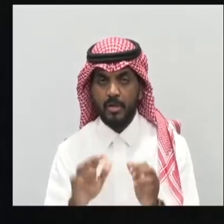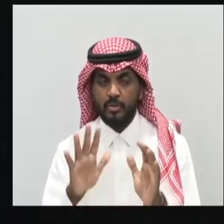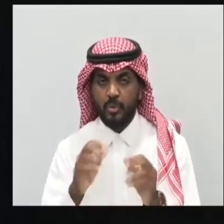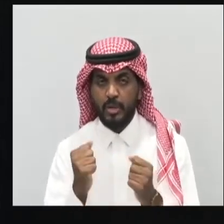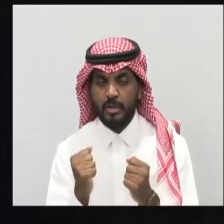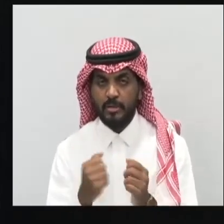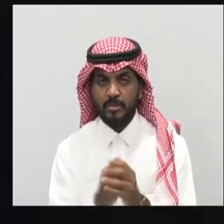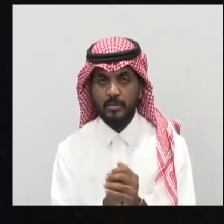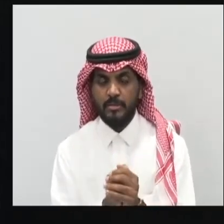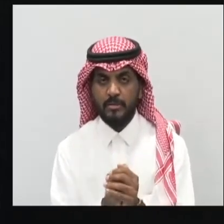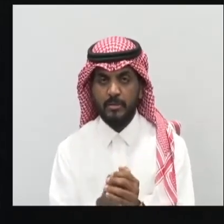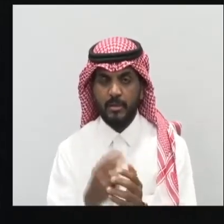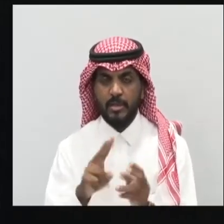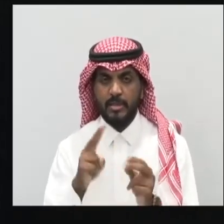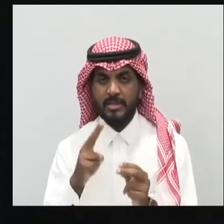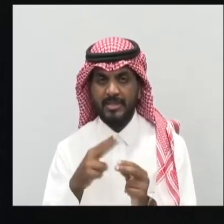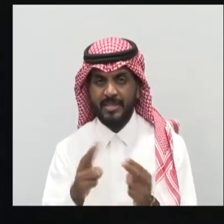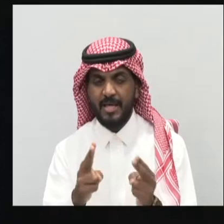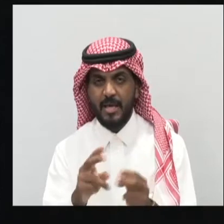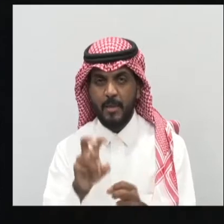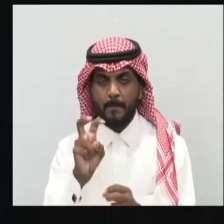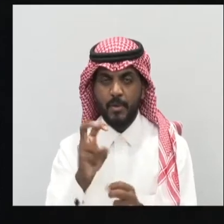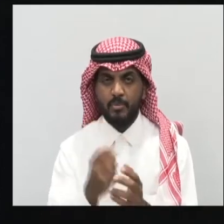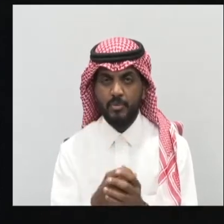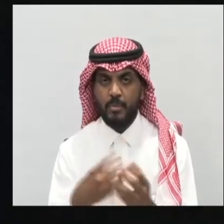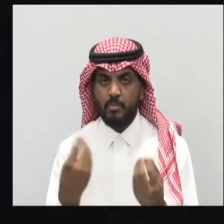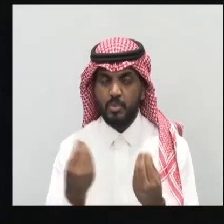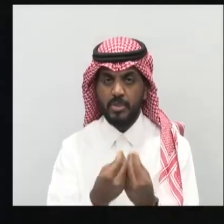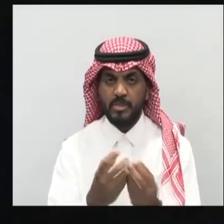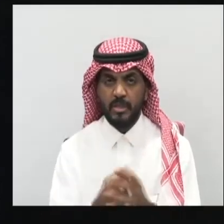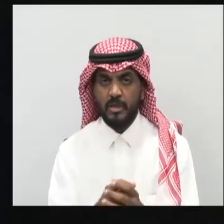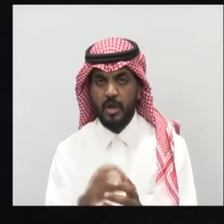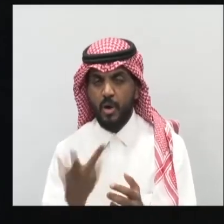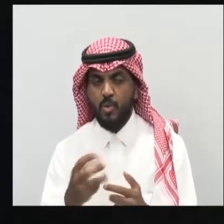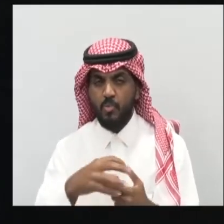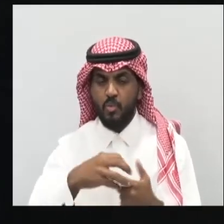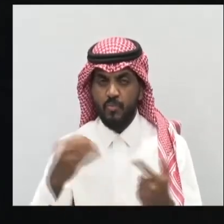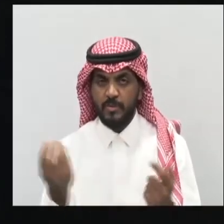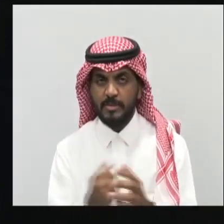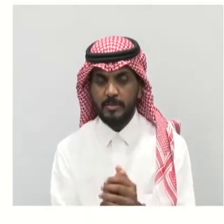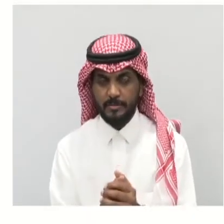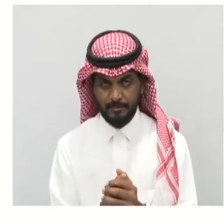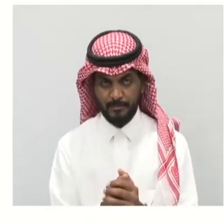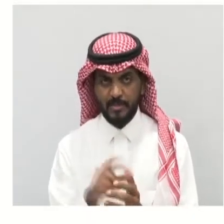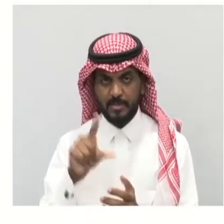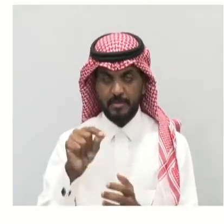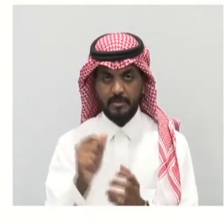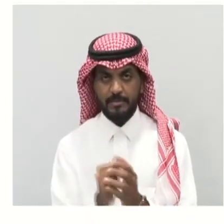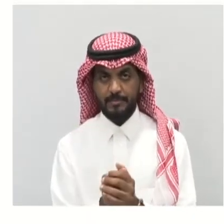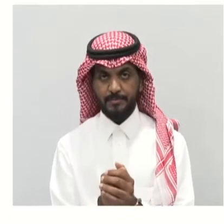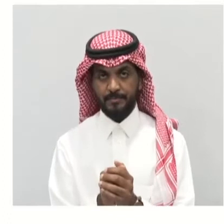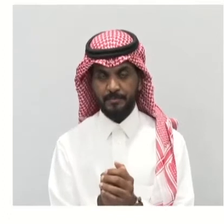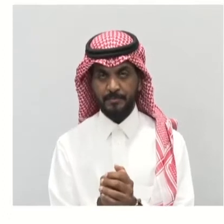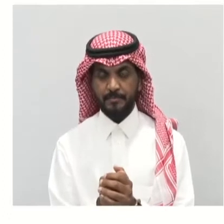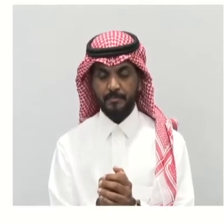الجميلة، وقلنا أن التاء المربوطة إما تكون متصلة أو تكون منفصلة، أحسنتم يا رائعين،